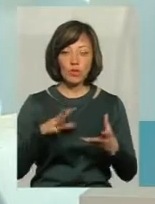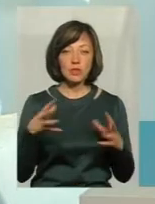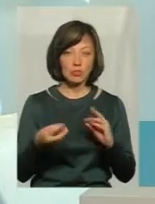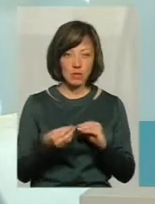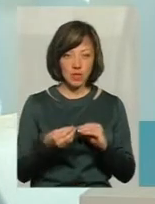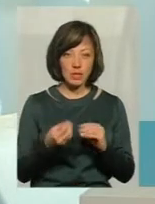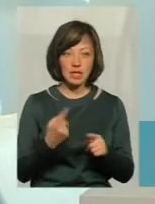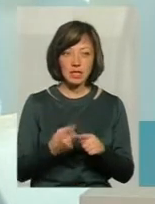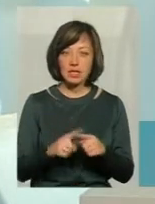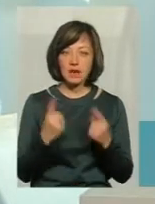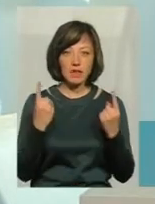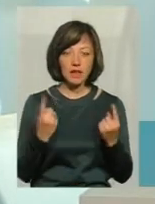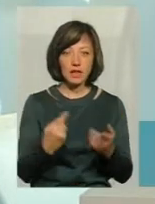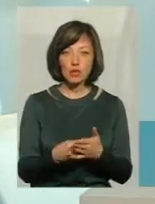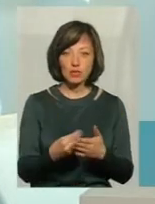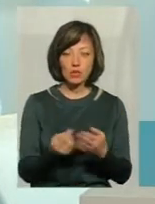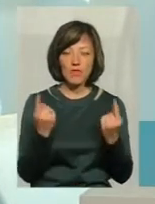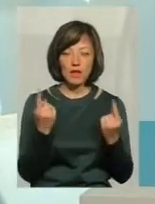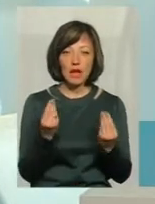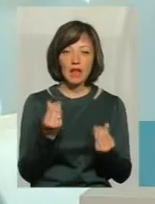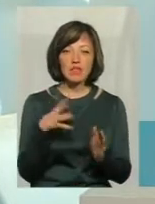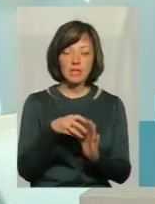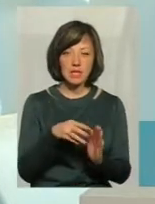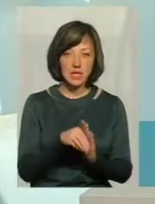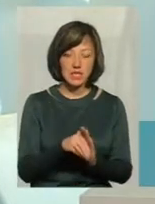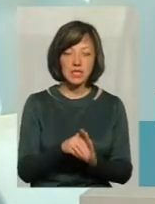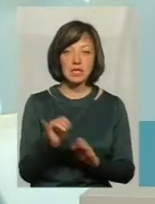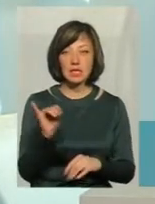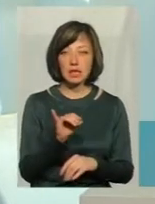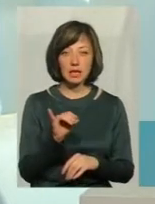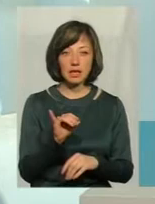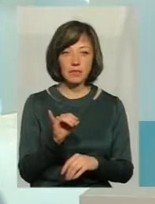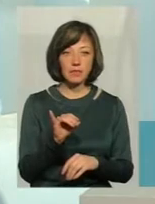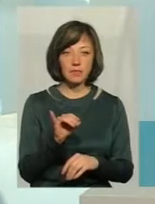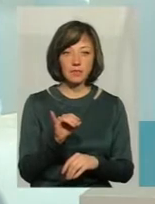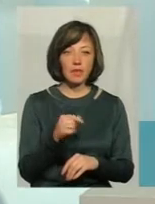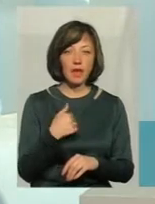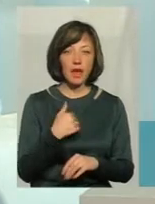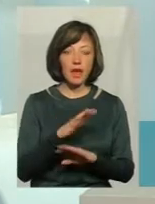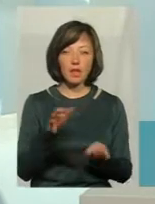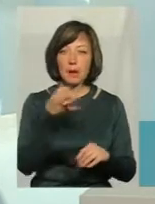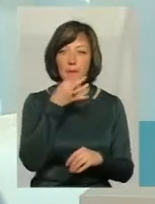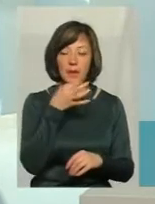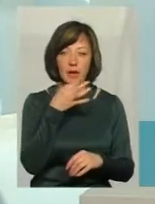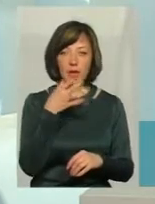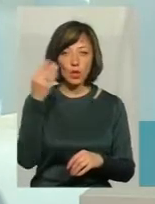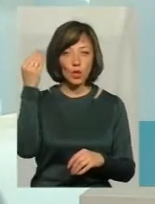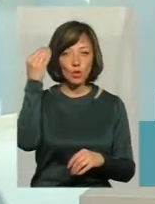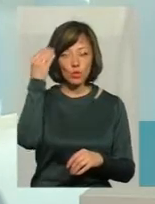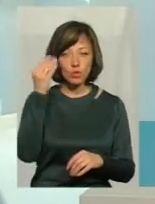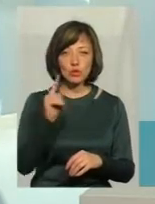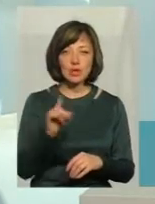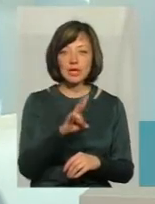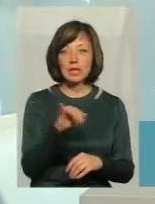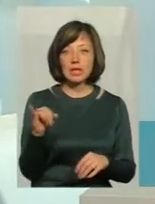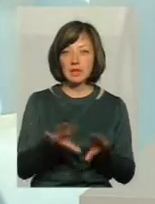результату. Це великі суми, великі інвестиції, і я не прихильний такої думки, що ні і